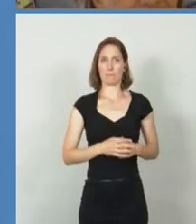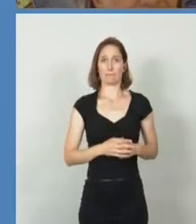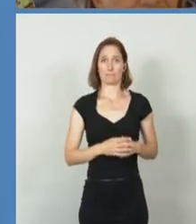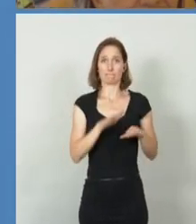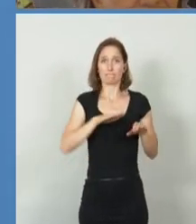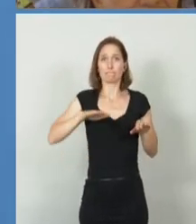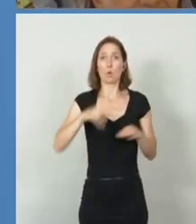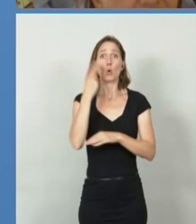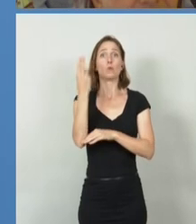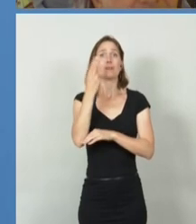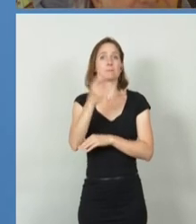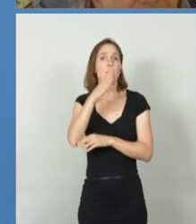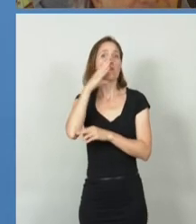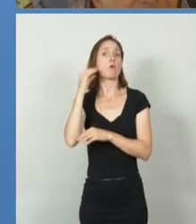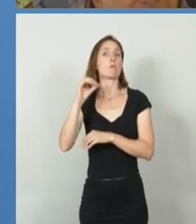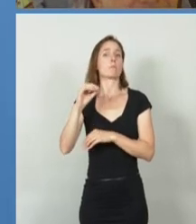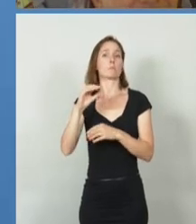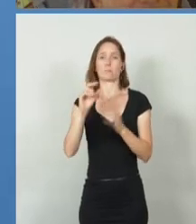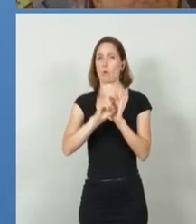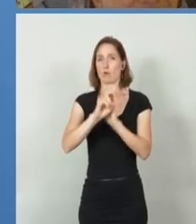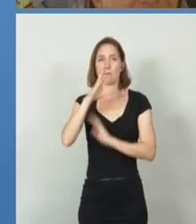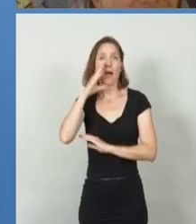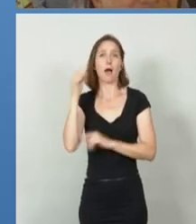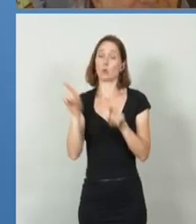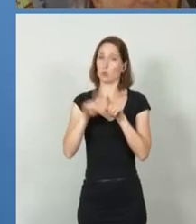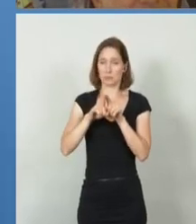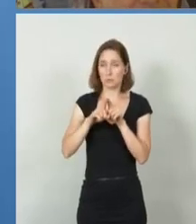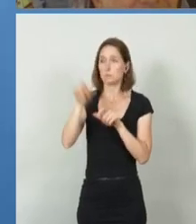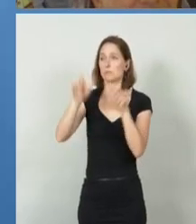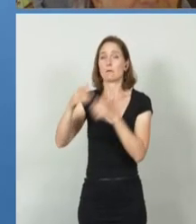grands ses portes aux étudiants étrangers aux étudiantes étrangères